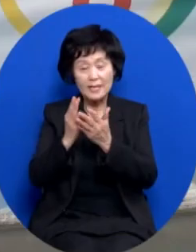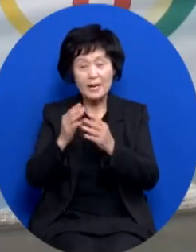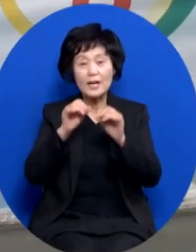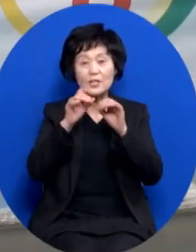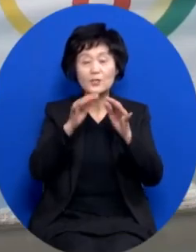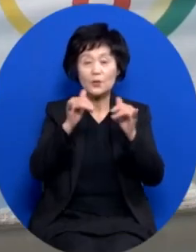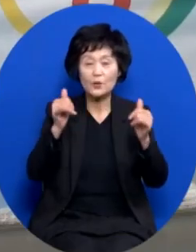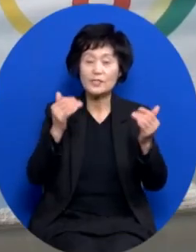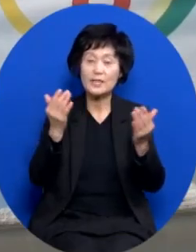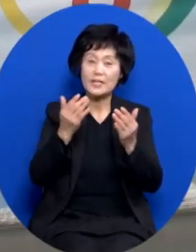전개할 예정입니다